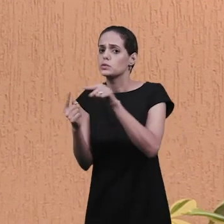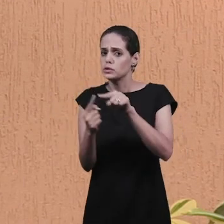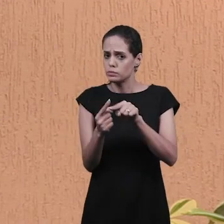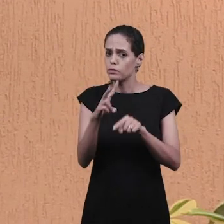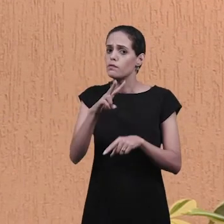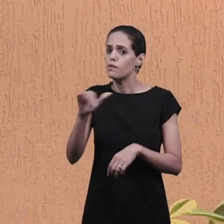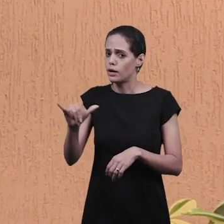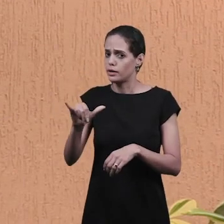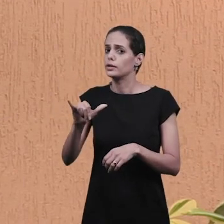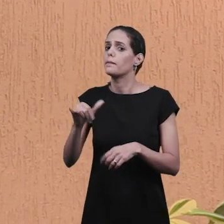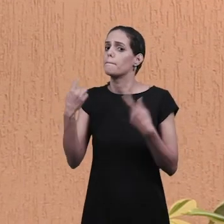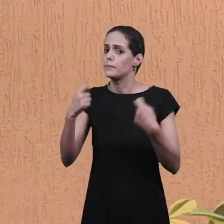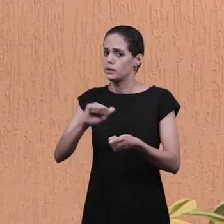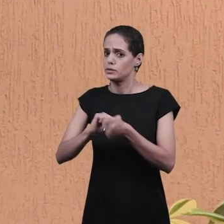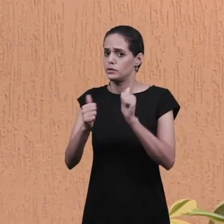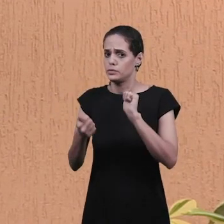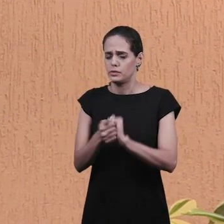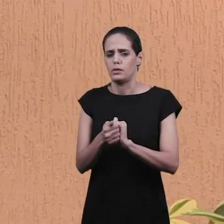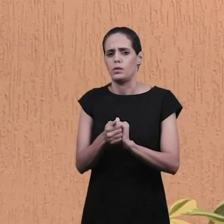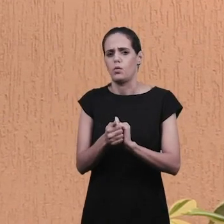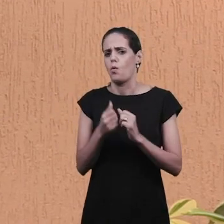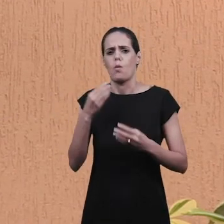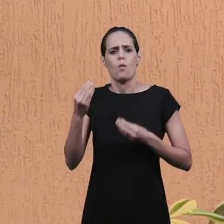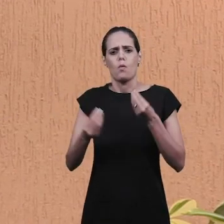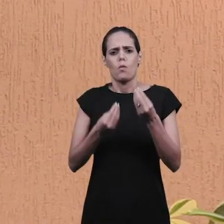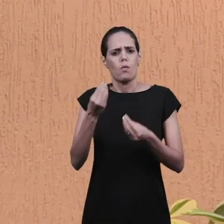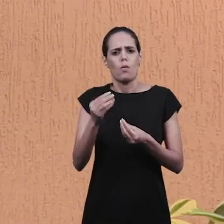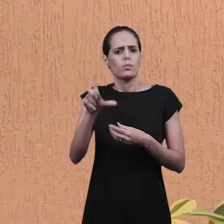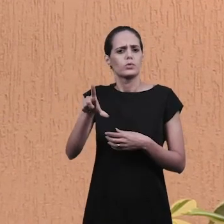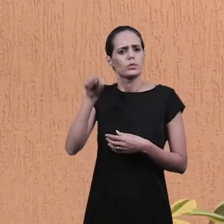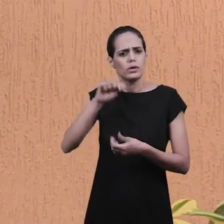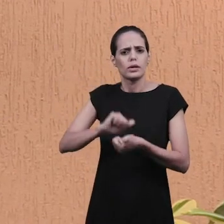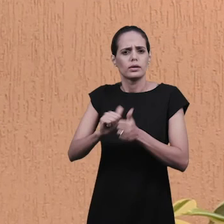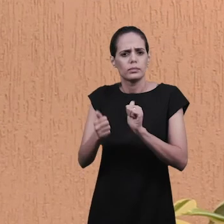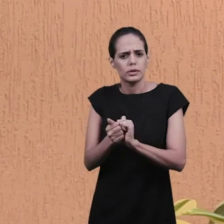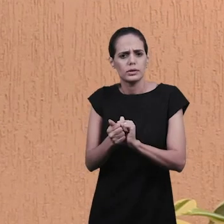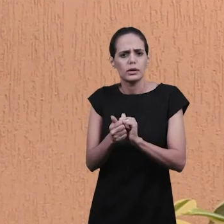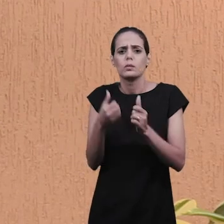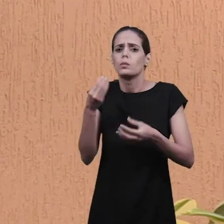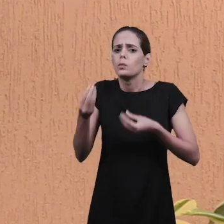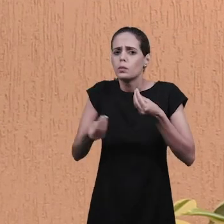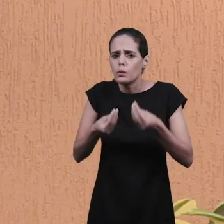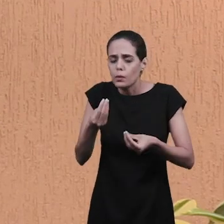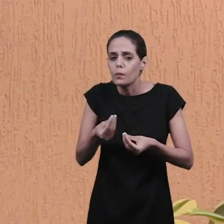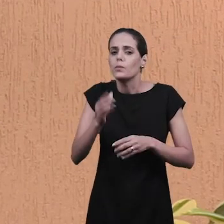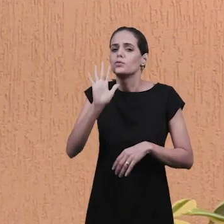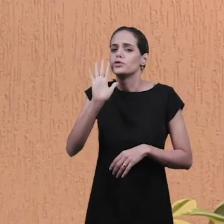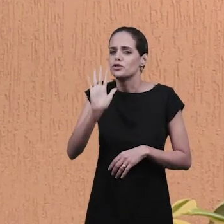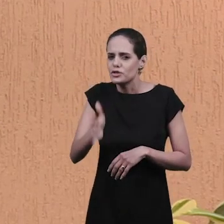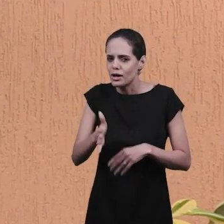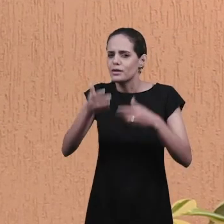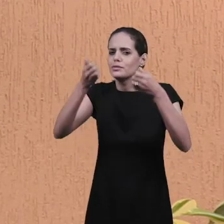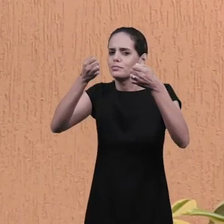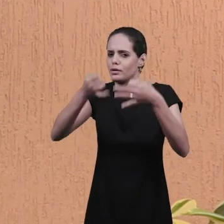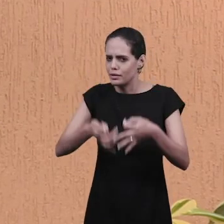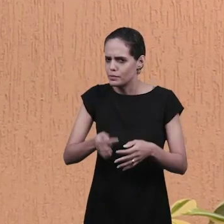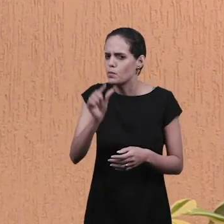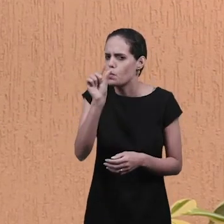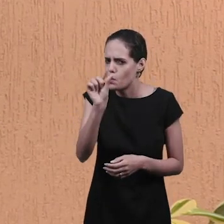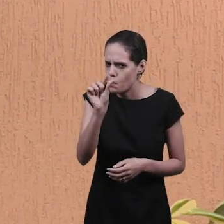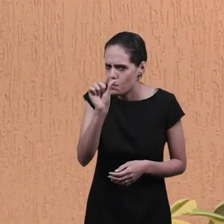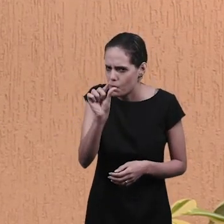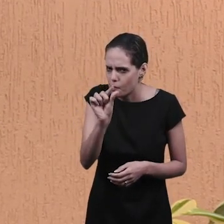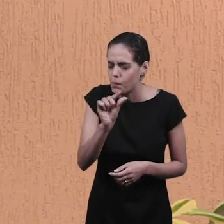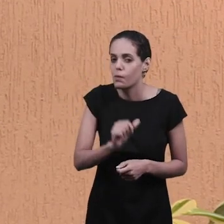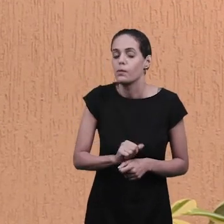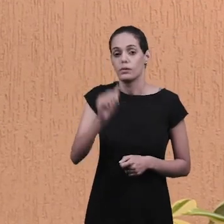besoin. Et comment je vais définir quel est le niveau de l'adaptation? Nous avons déjà parlé sur ce niveau